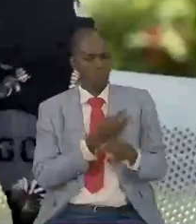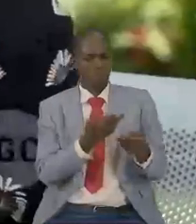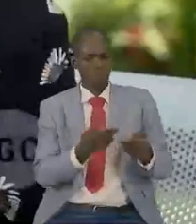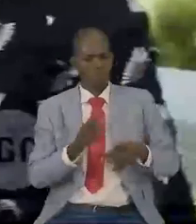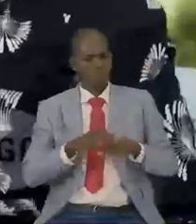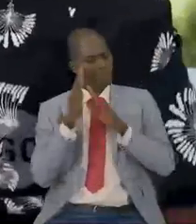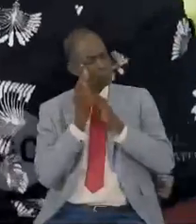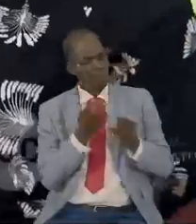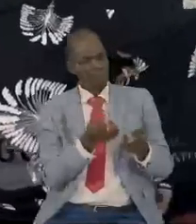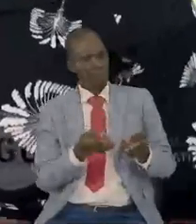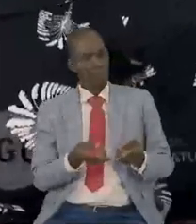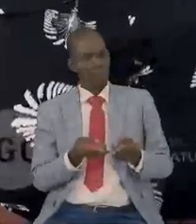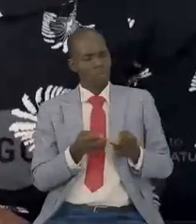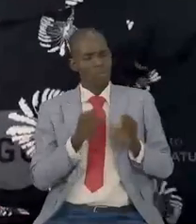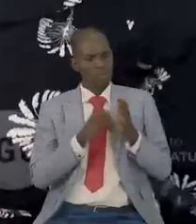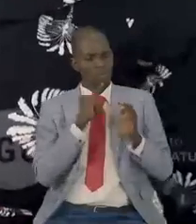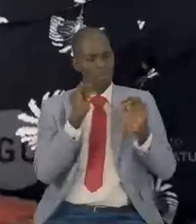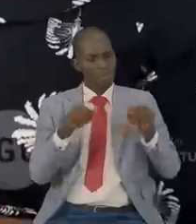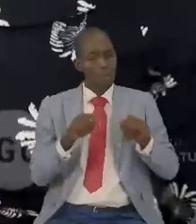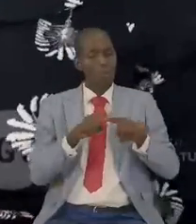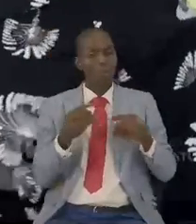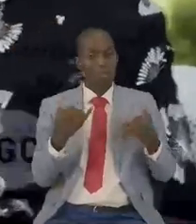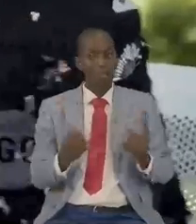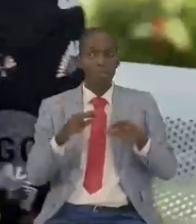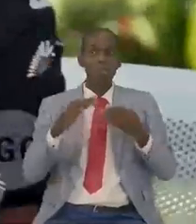demandais, mais je rends gloire à Dieu